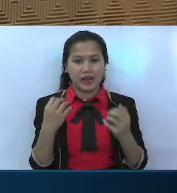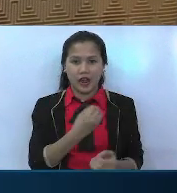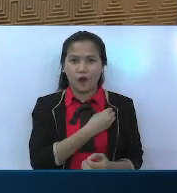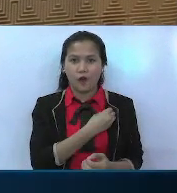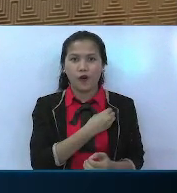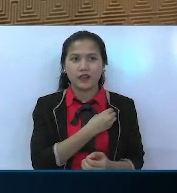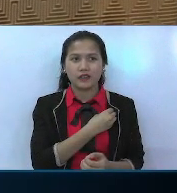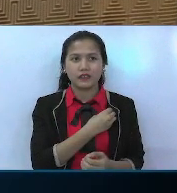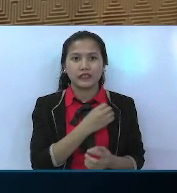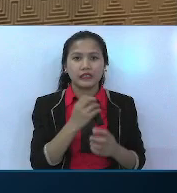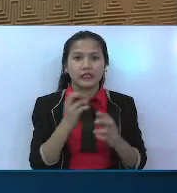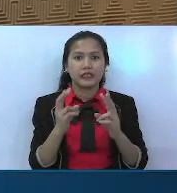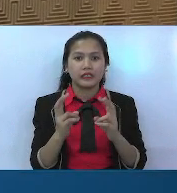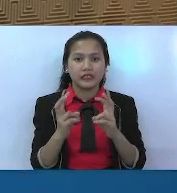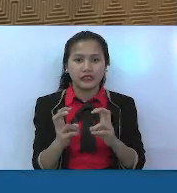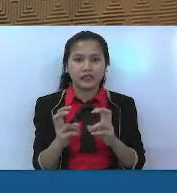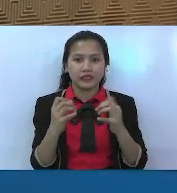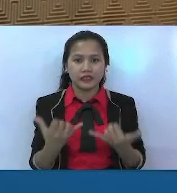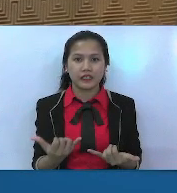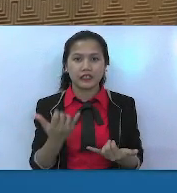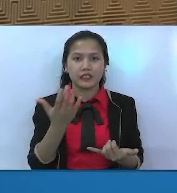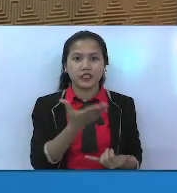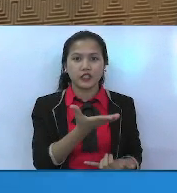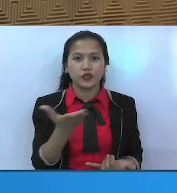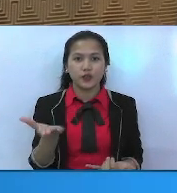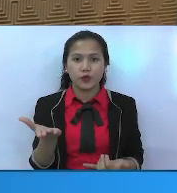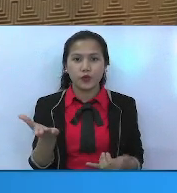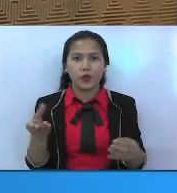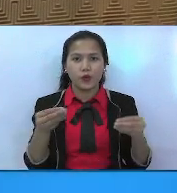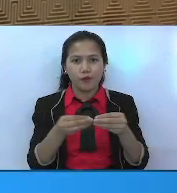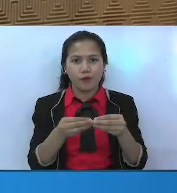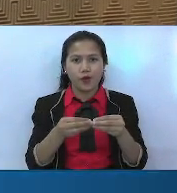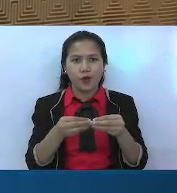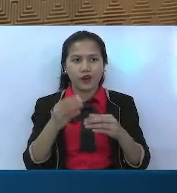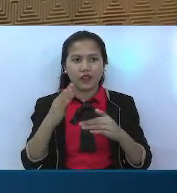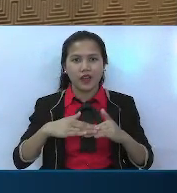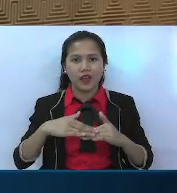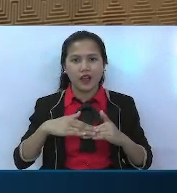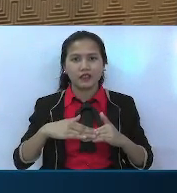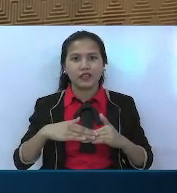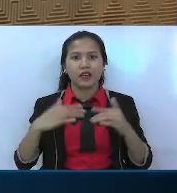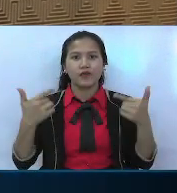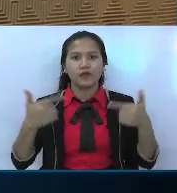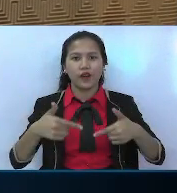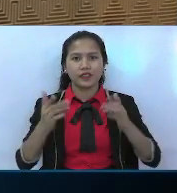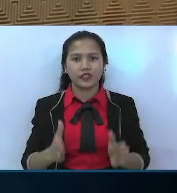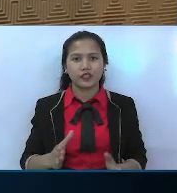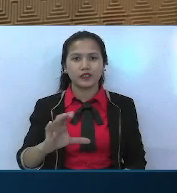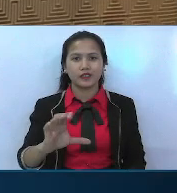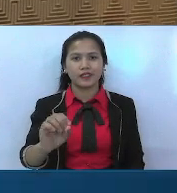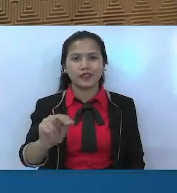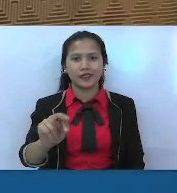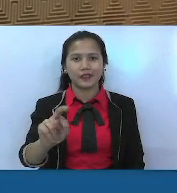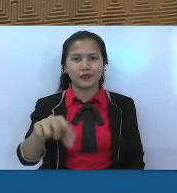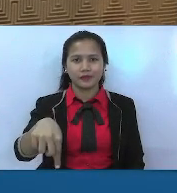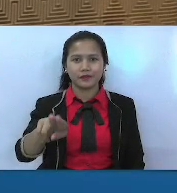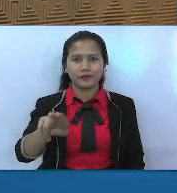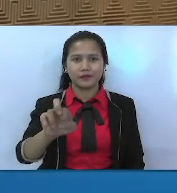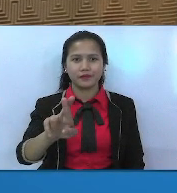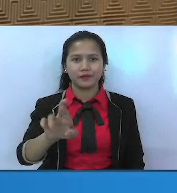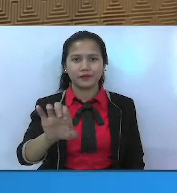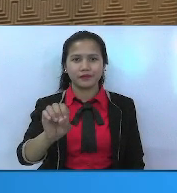that you are more than conquerors. Amen. Let me remind you, young people, there's no reason for you to